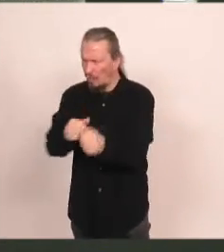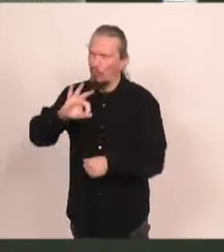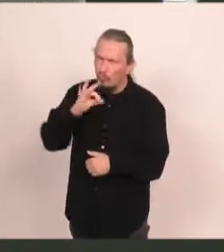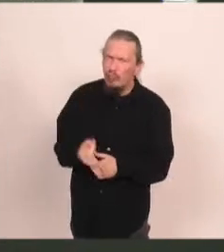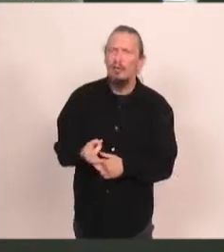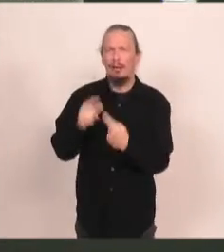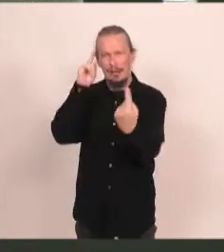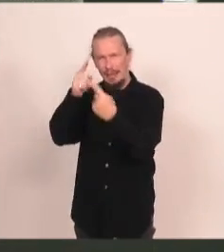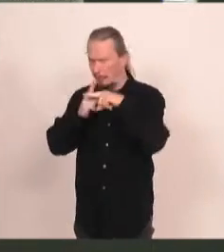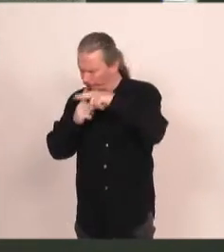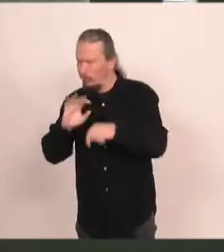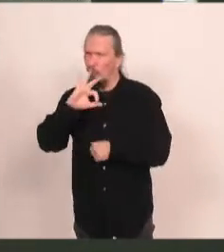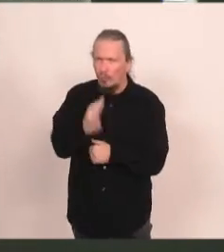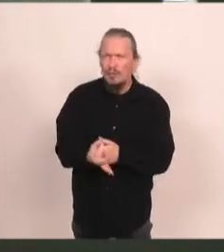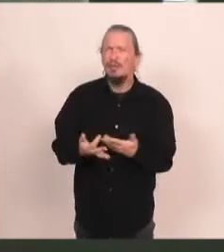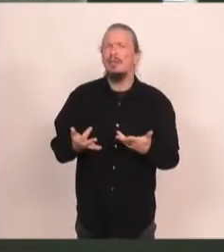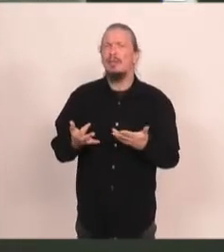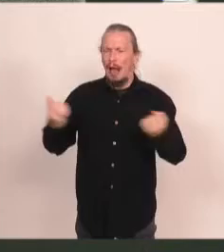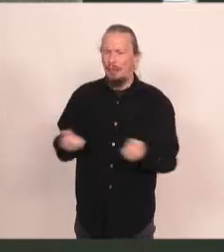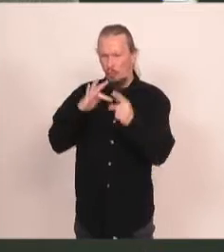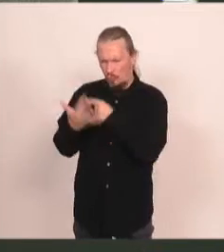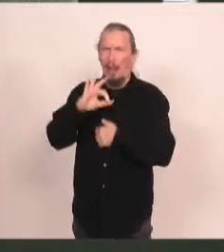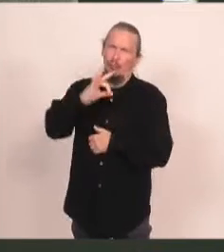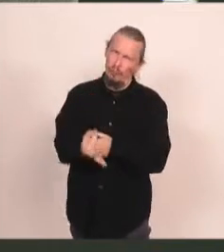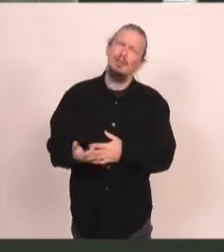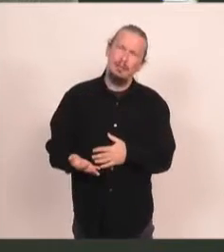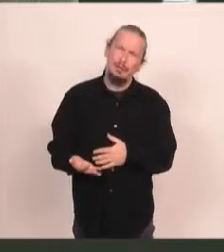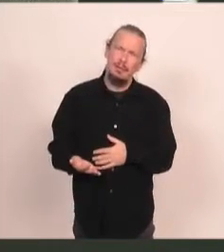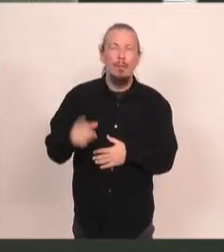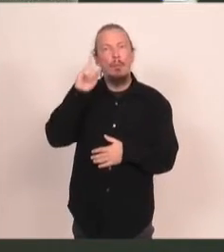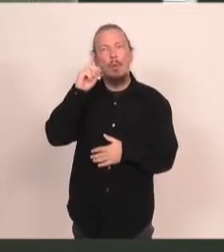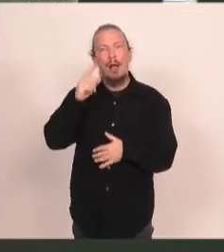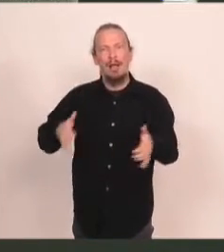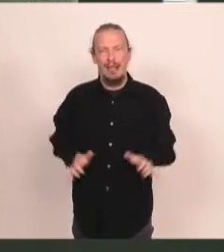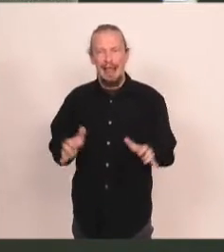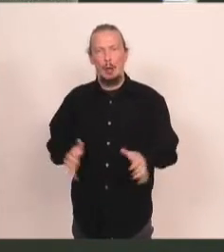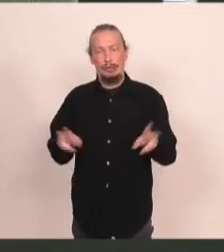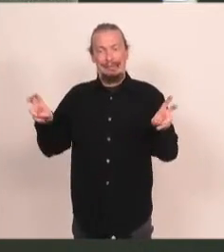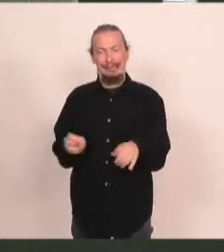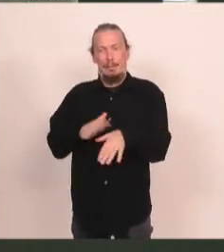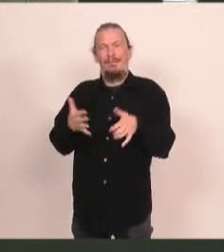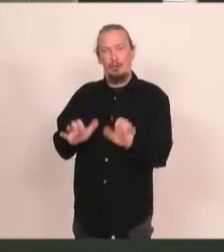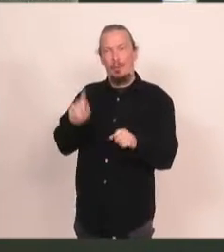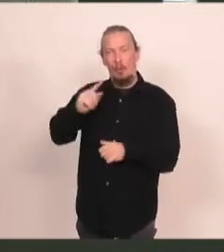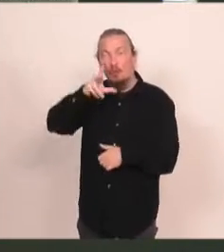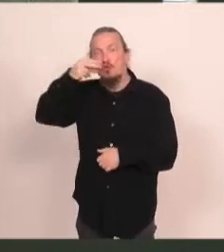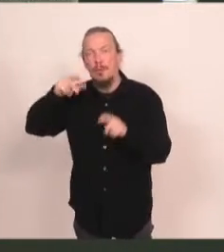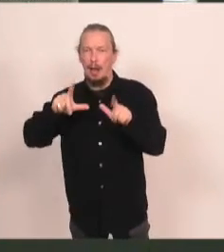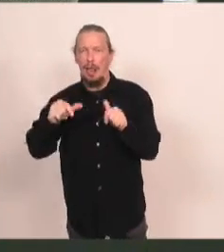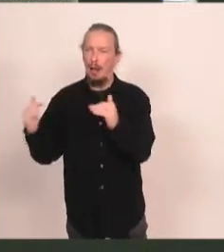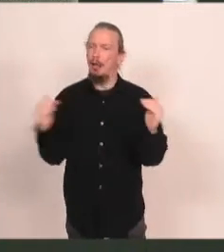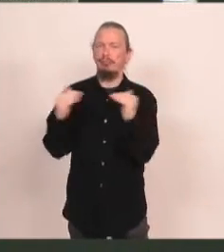portée à des thématiques ciblées, l'appui à des actions sociales. Car la prévention de la délinquance, c'est d'abord de la présence humaine, du sens et de